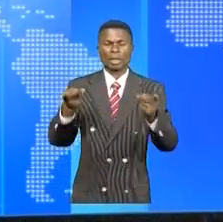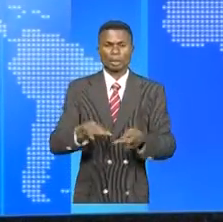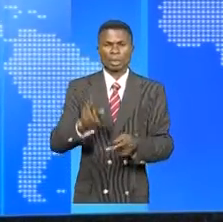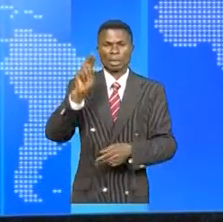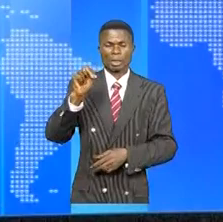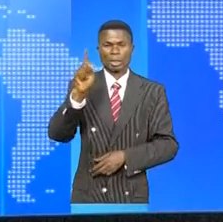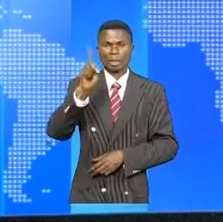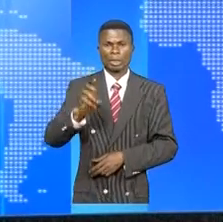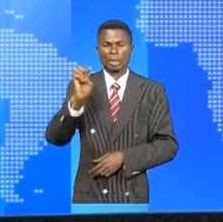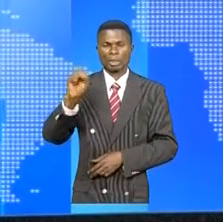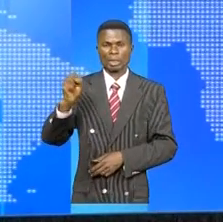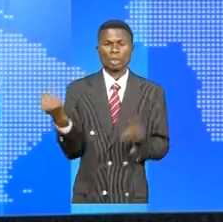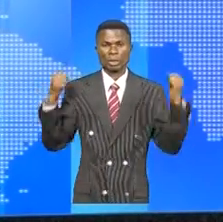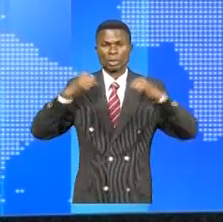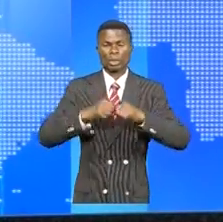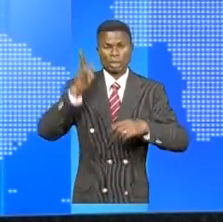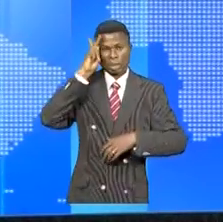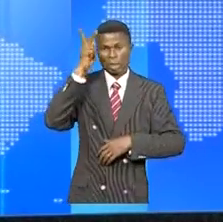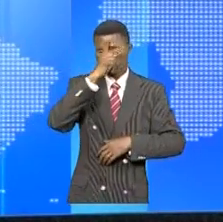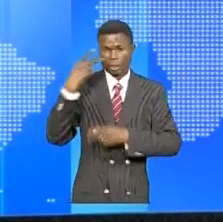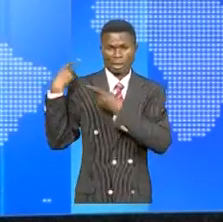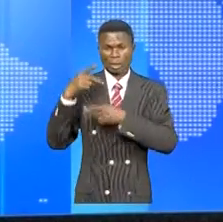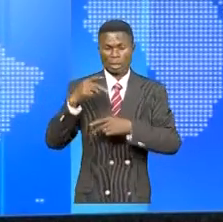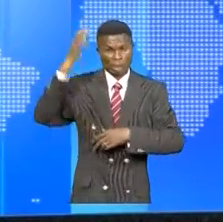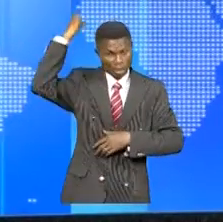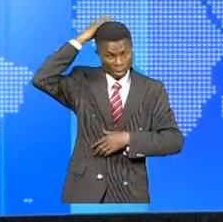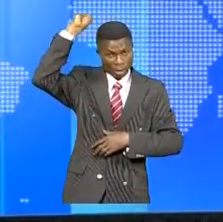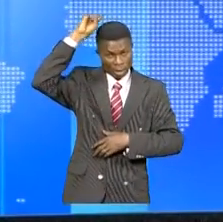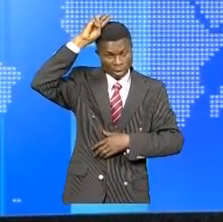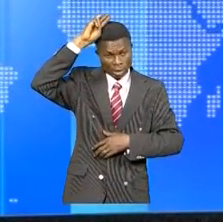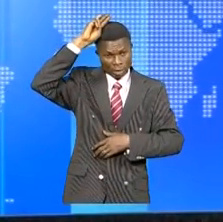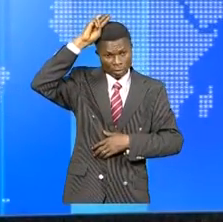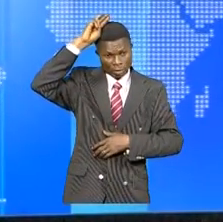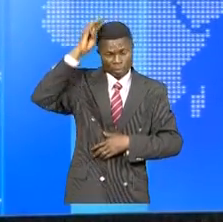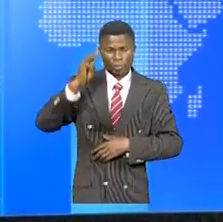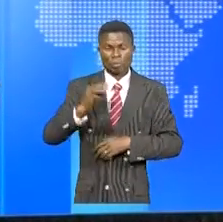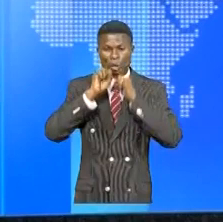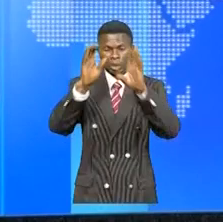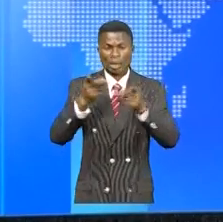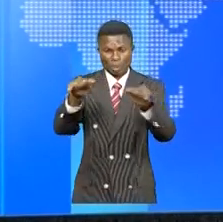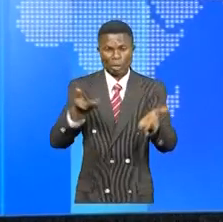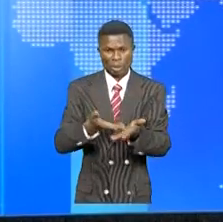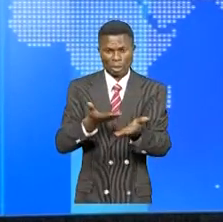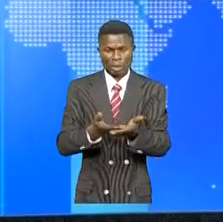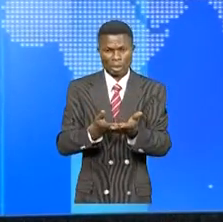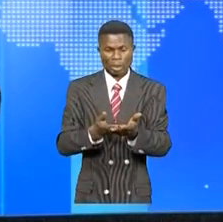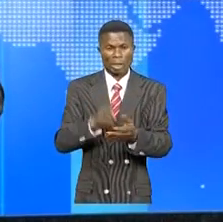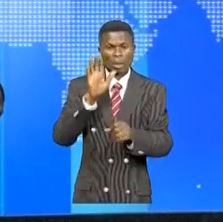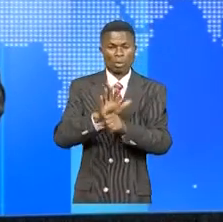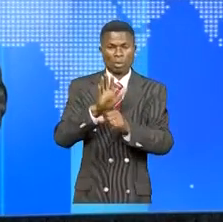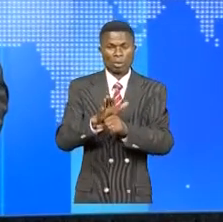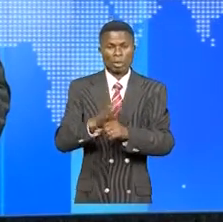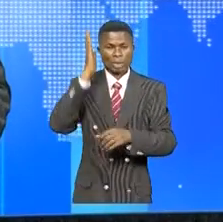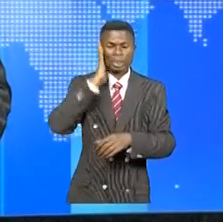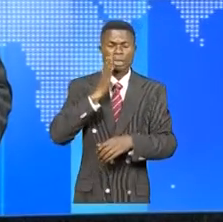et Kauka de Kingasani, depuis que le cardinal Monsengo Passigna a officialisé ce site où est apparue plusieurs fois la